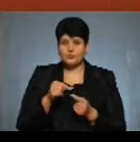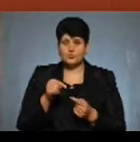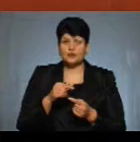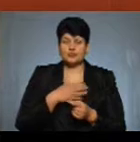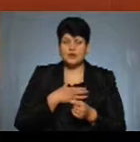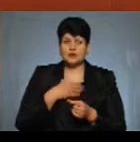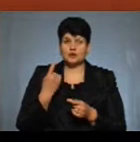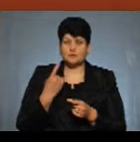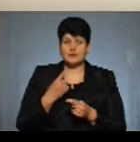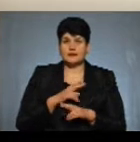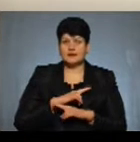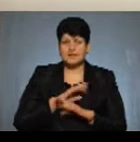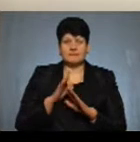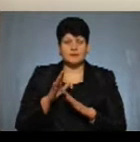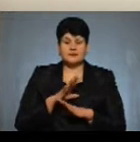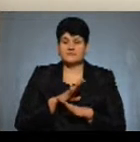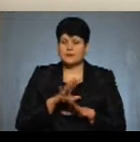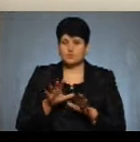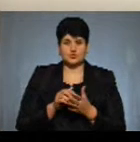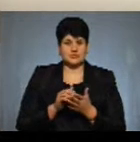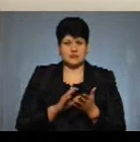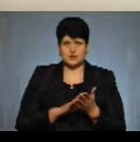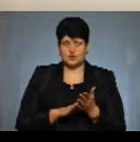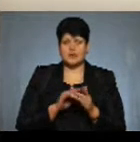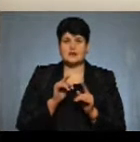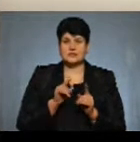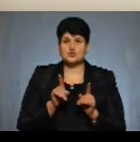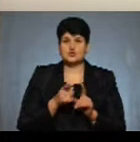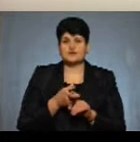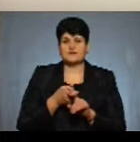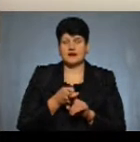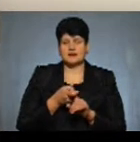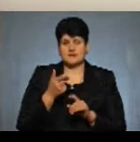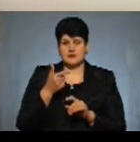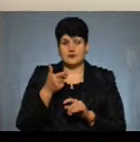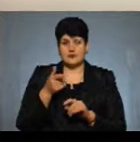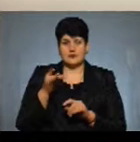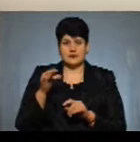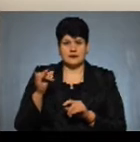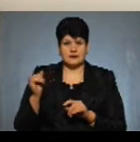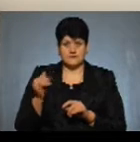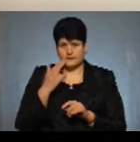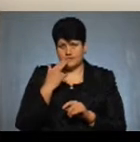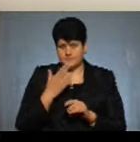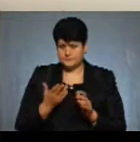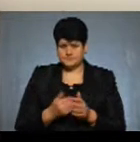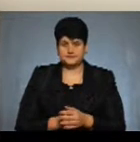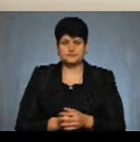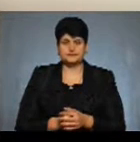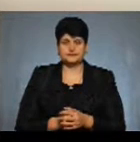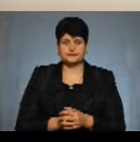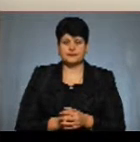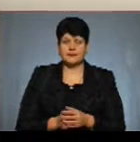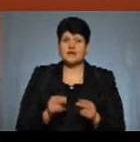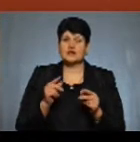у нашій області летальних випадків не було зареєстровано, відповідно, ті, що пов'язані з гострими респіраторними інфекціями або з грипом.